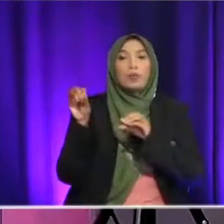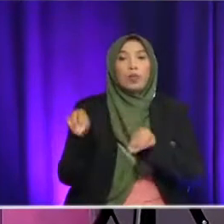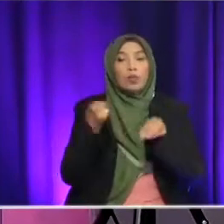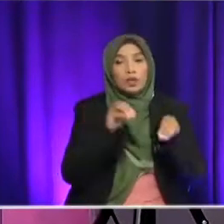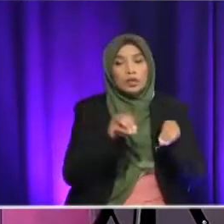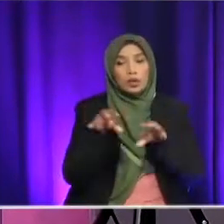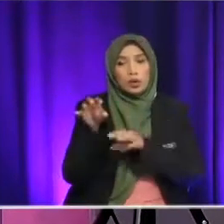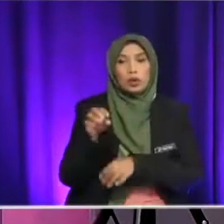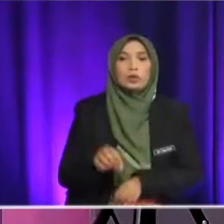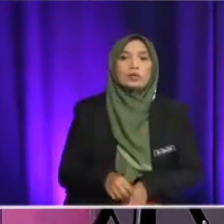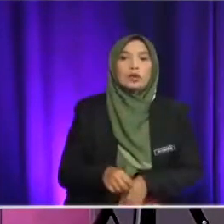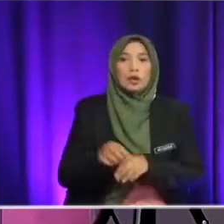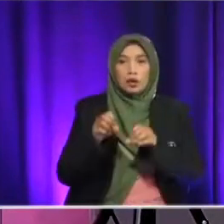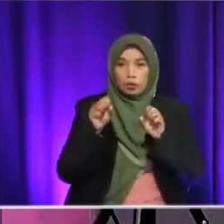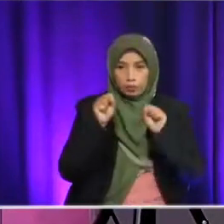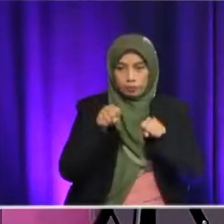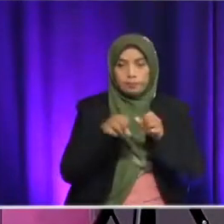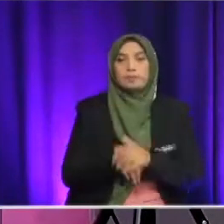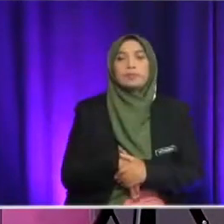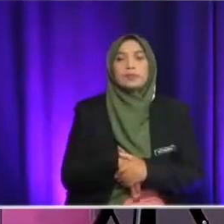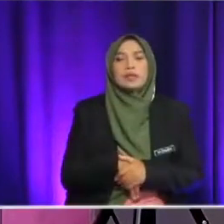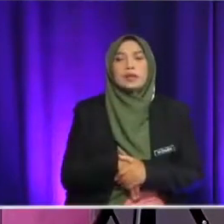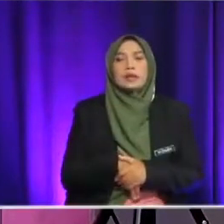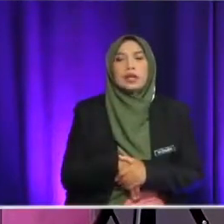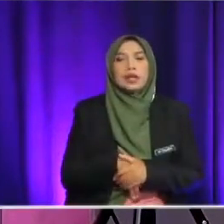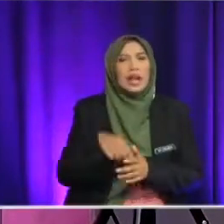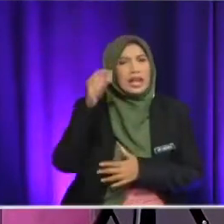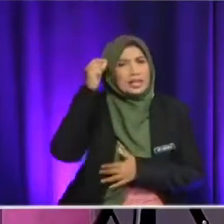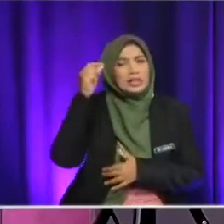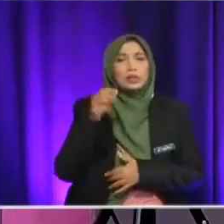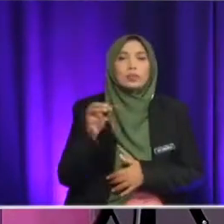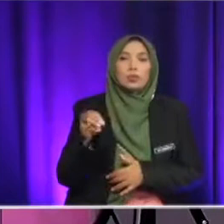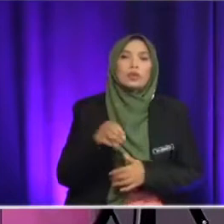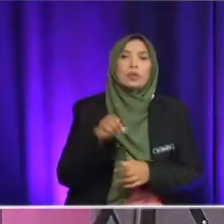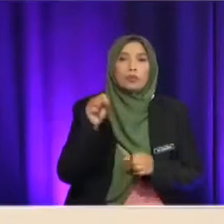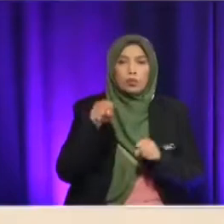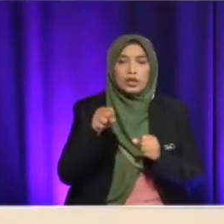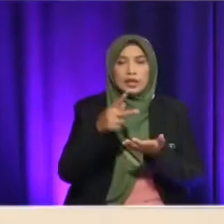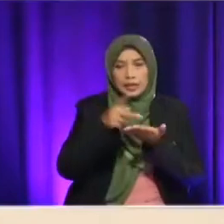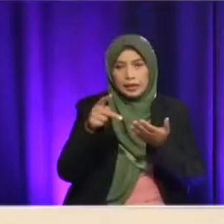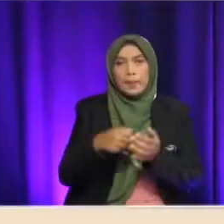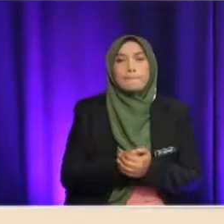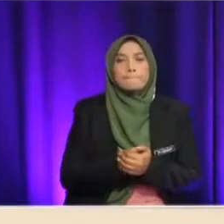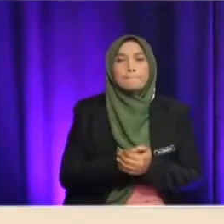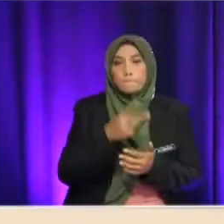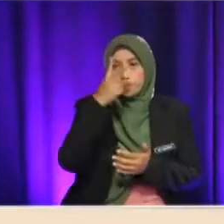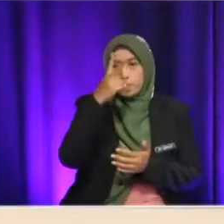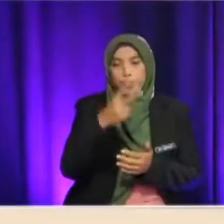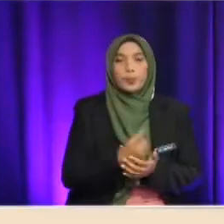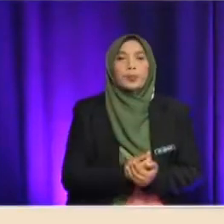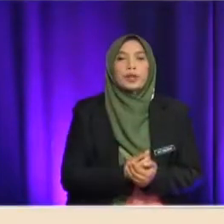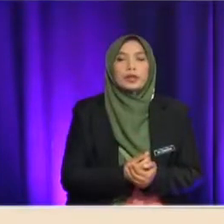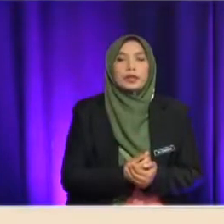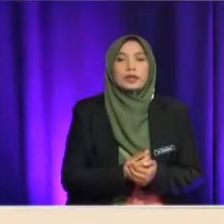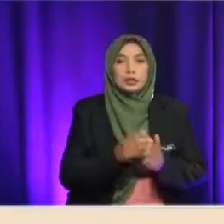mengikut kreativiti murid ketika mengarang. Ini paparannya, iaitu yang pertama tadi Cikgu Linda tekankan,